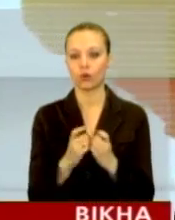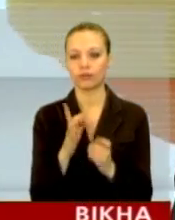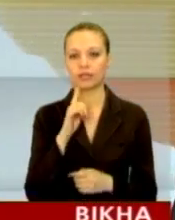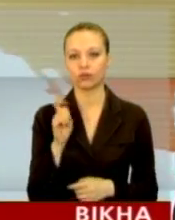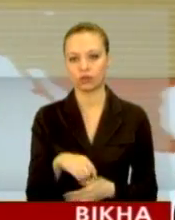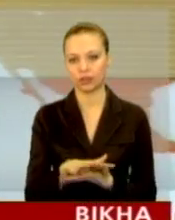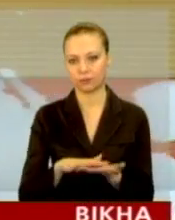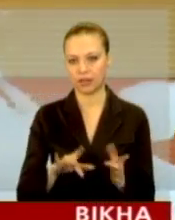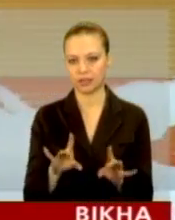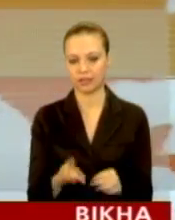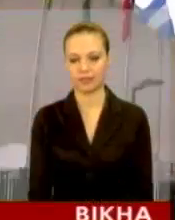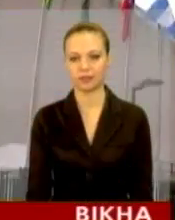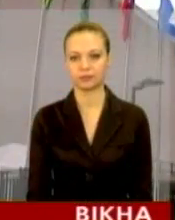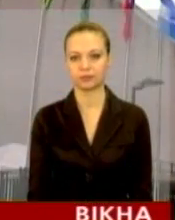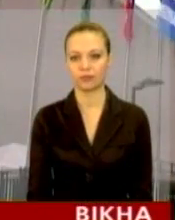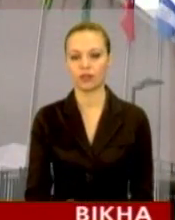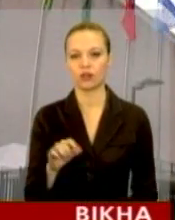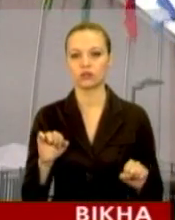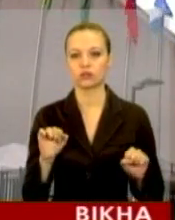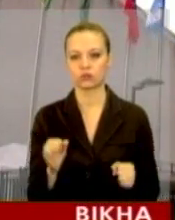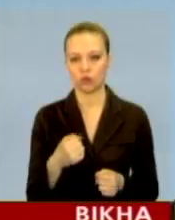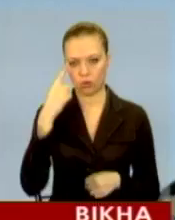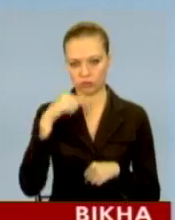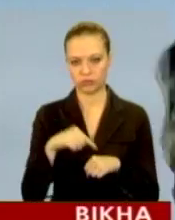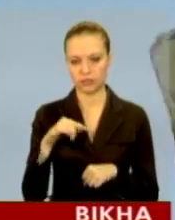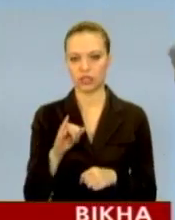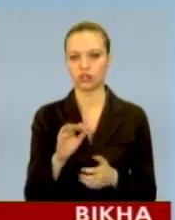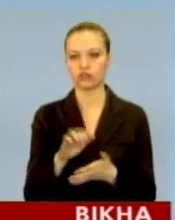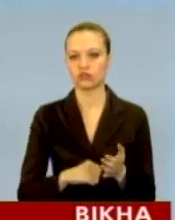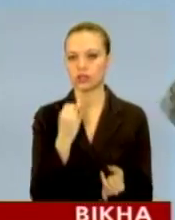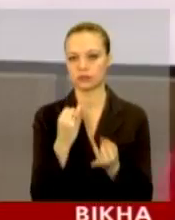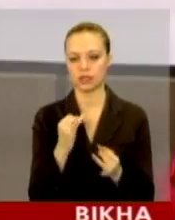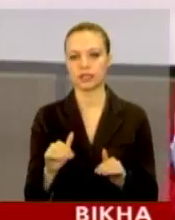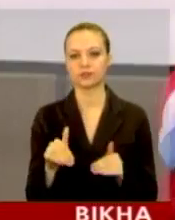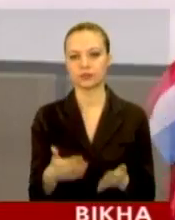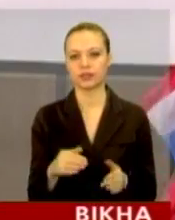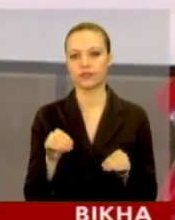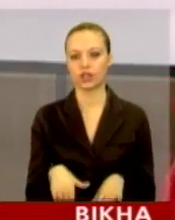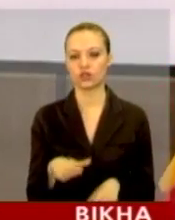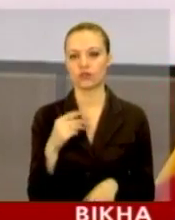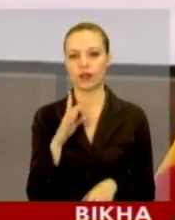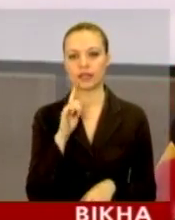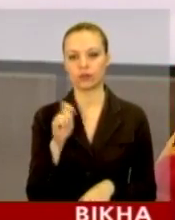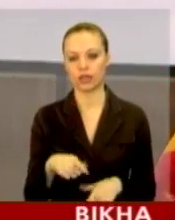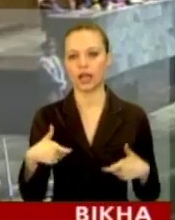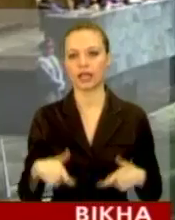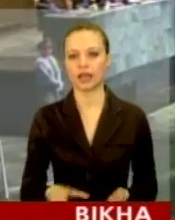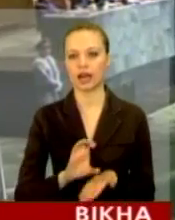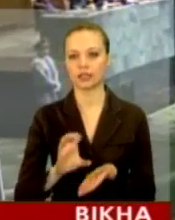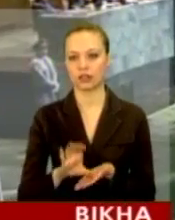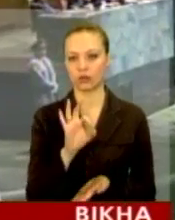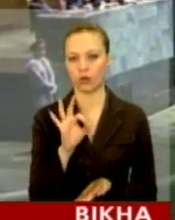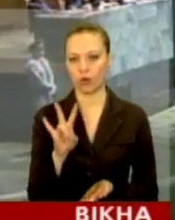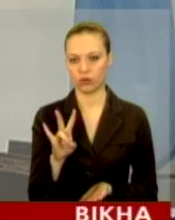Україні, Мар'яна Зіньківська. З холодною головою та через діалог закликає вирішувати ситуацію в Україні генеральний секретар